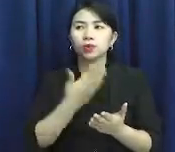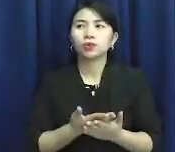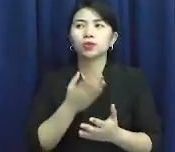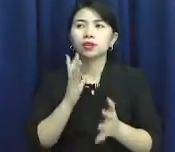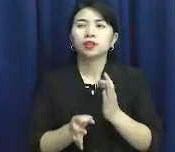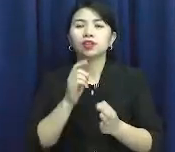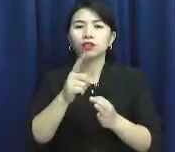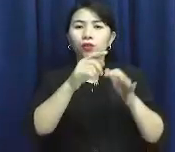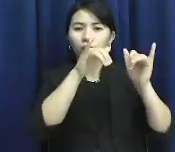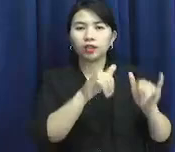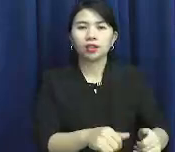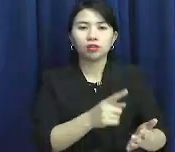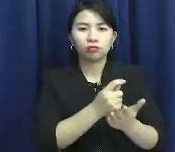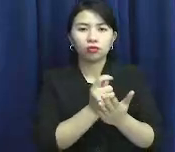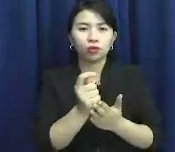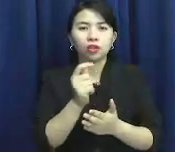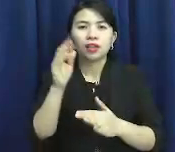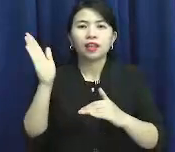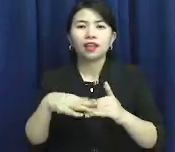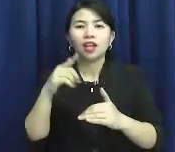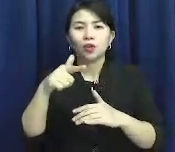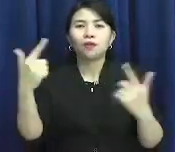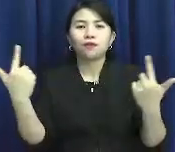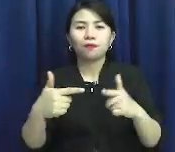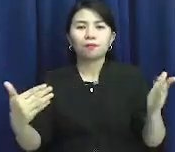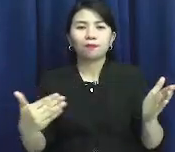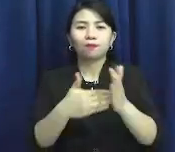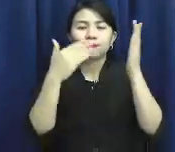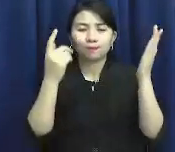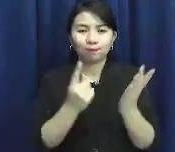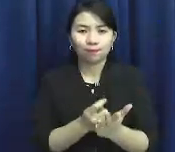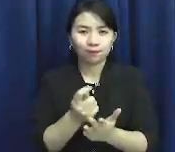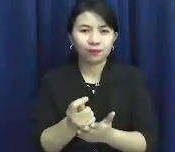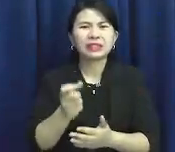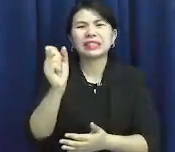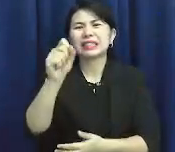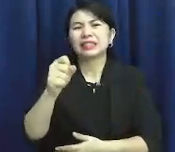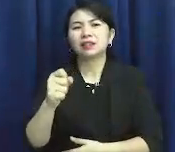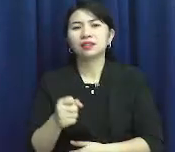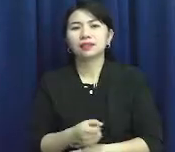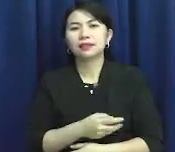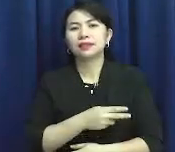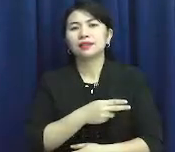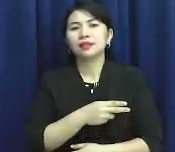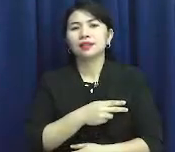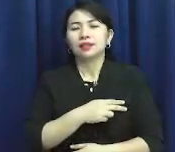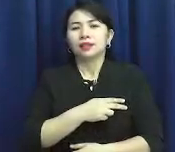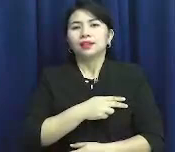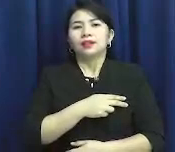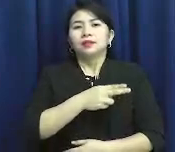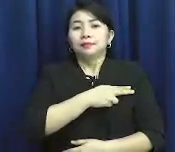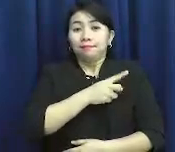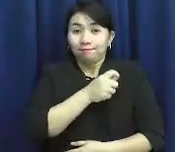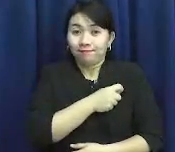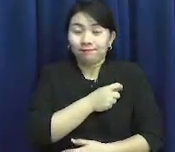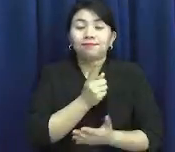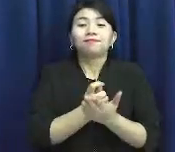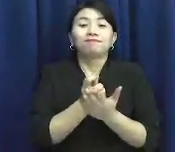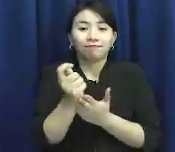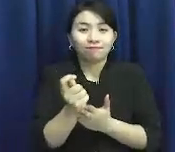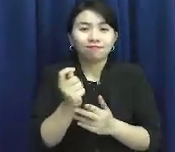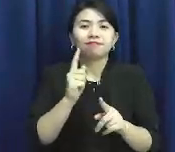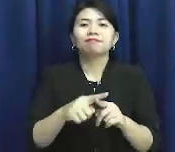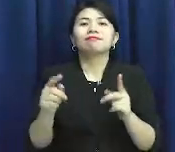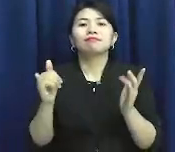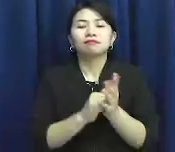katotohanan. You see? Mahirap tanggapin, masakit ang katotohanan, pero diyan ka lalago. Masakit ang katotohanan, pero